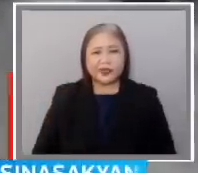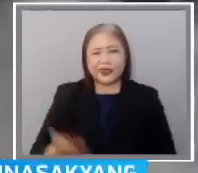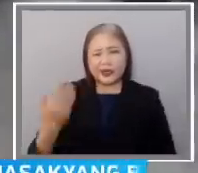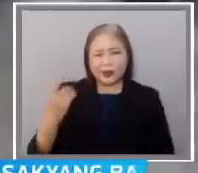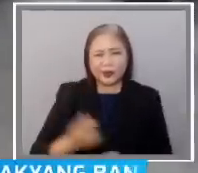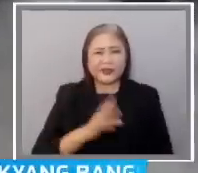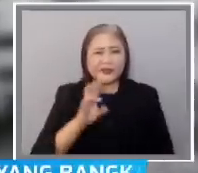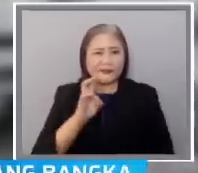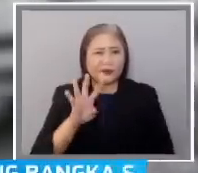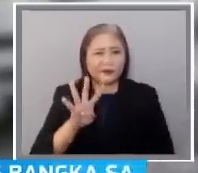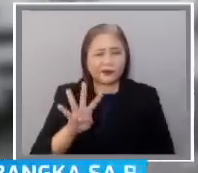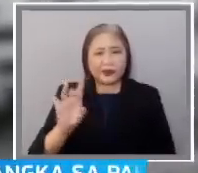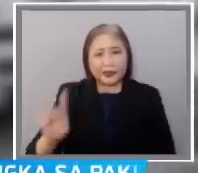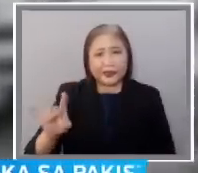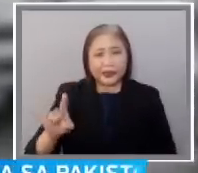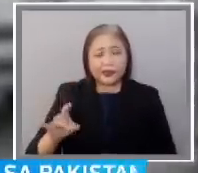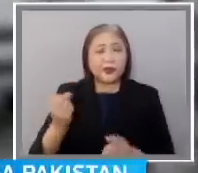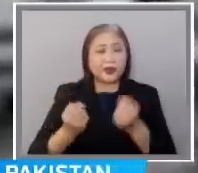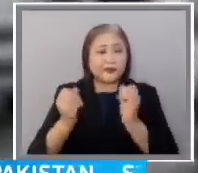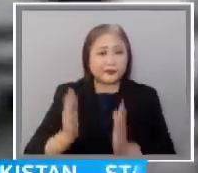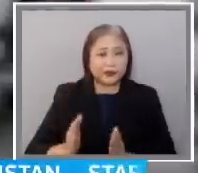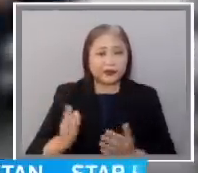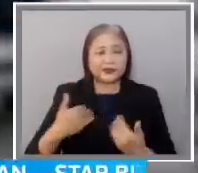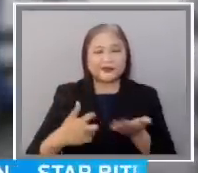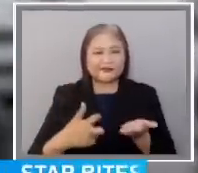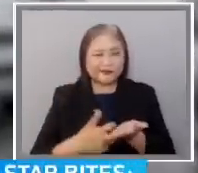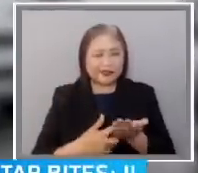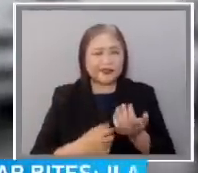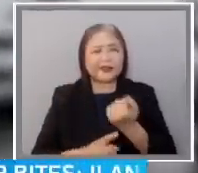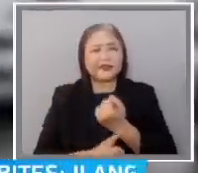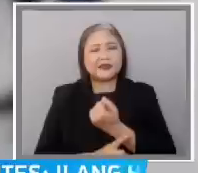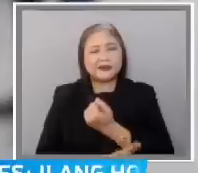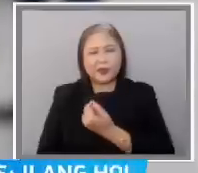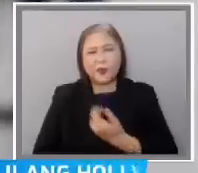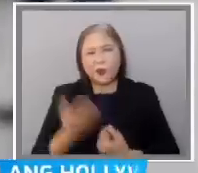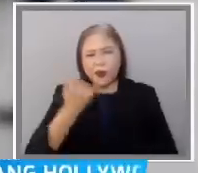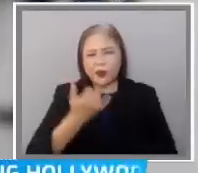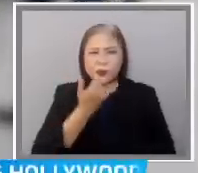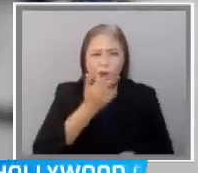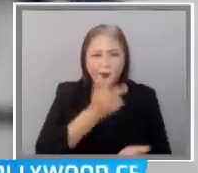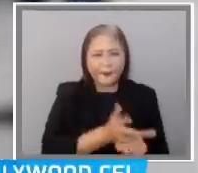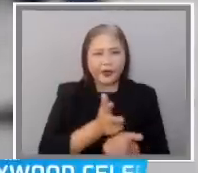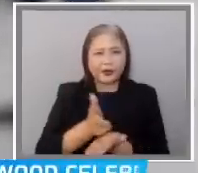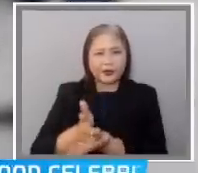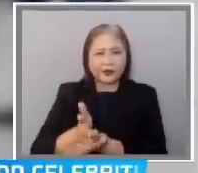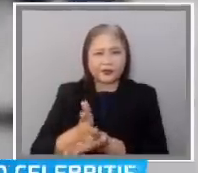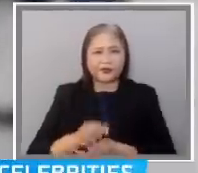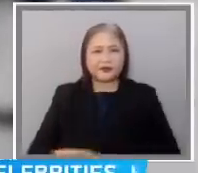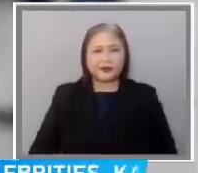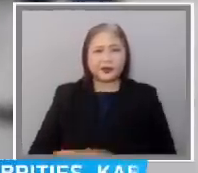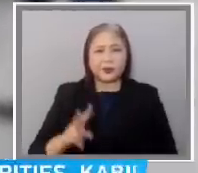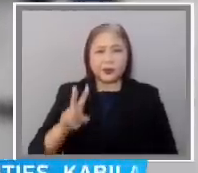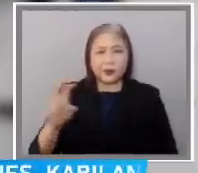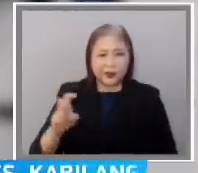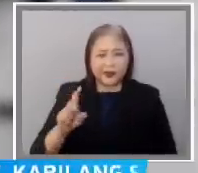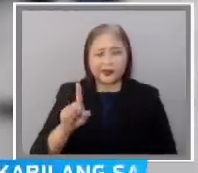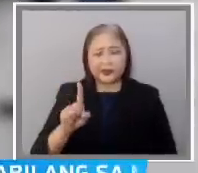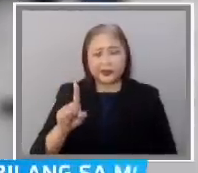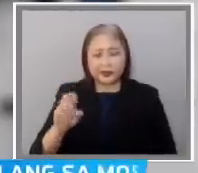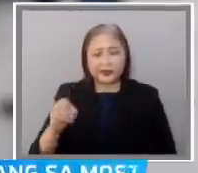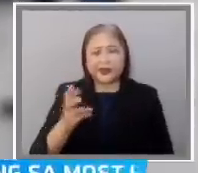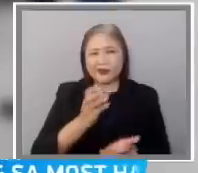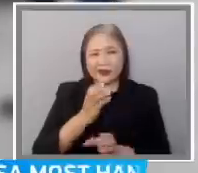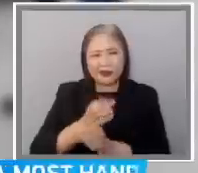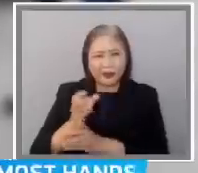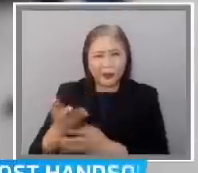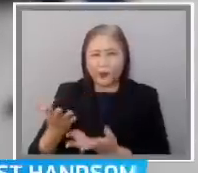748 motorista ang natikitan dahil sa illegal parking batay sa datos ng MMDA. 200 sasakyan naman ang hinatak dahil unattended o walang sakay